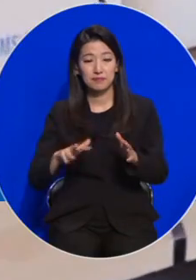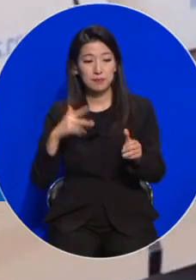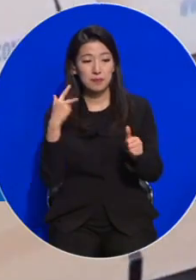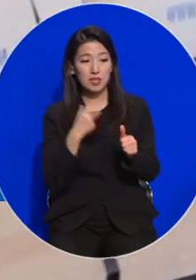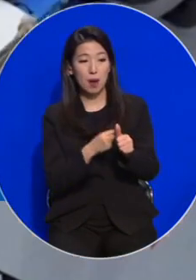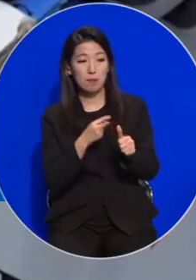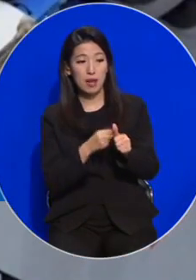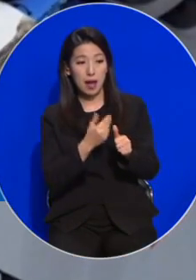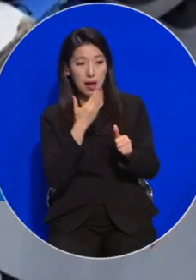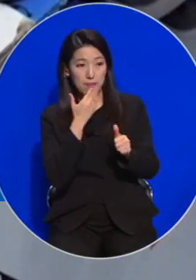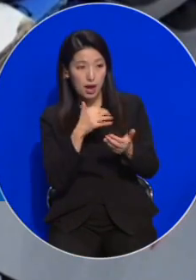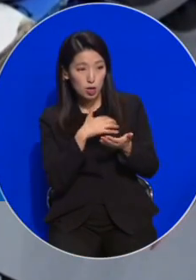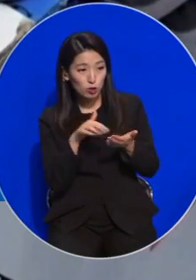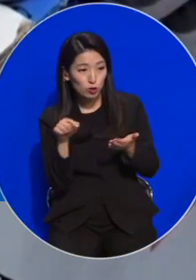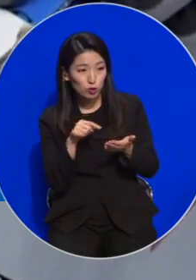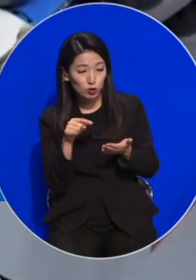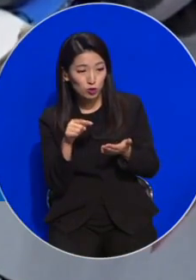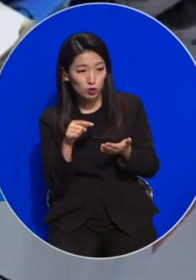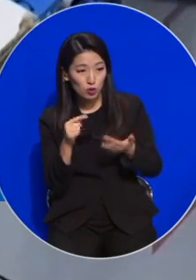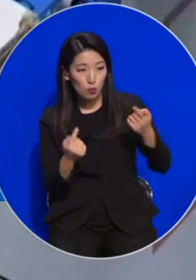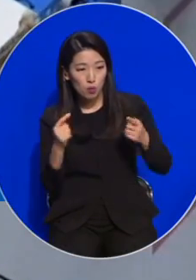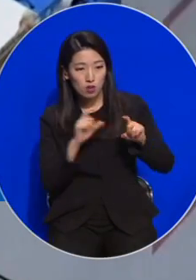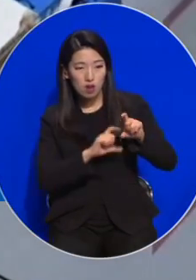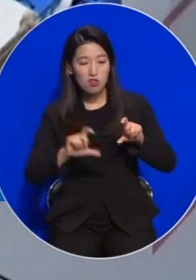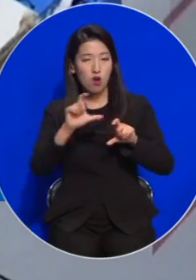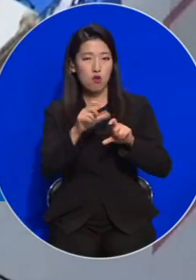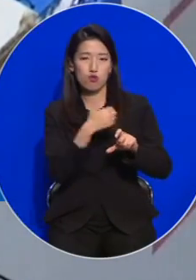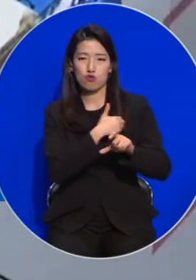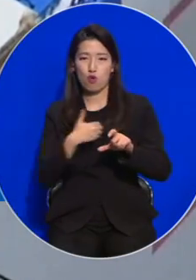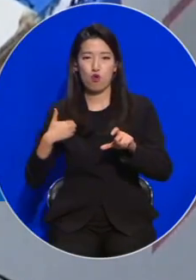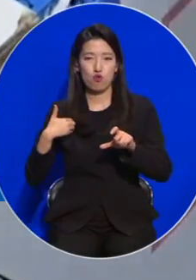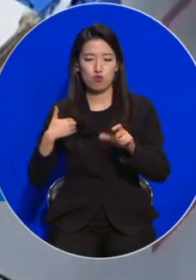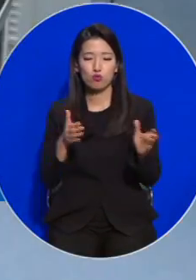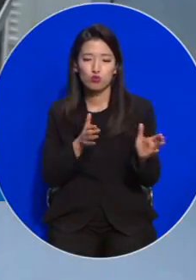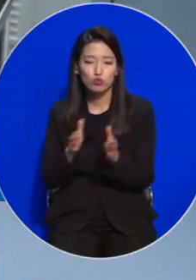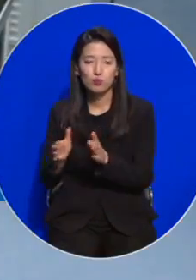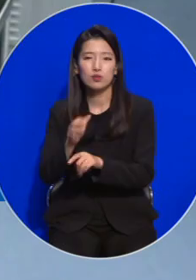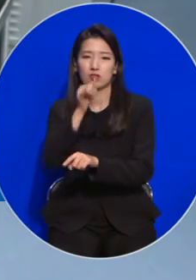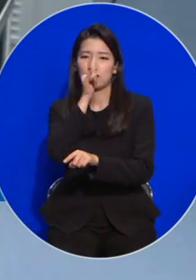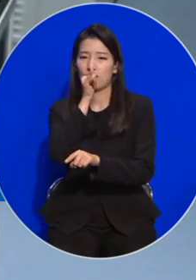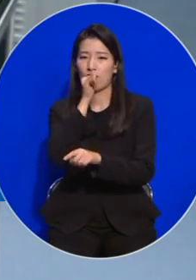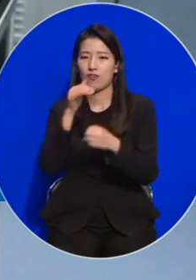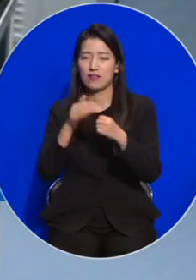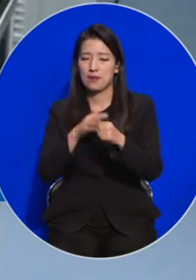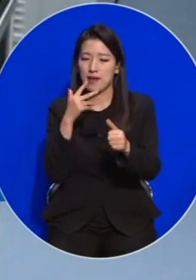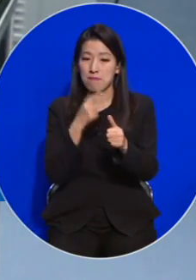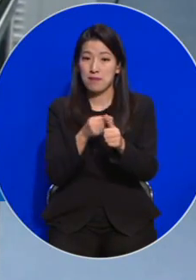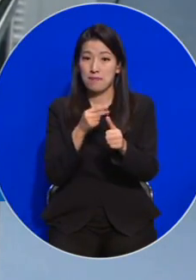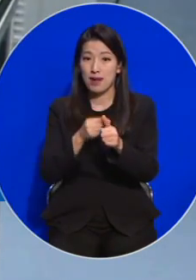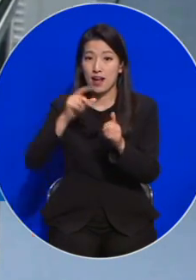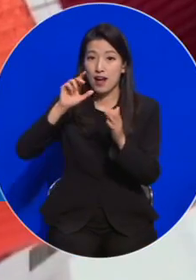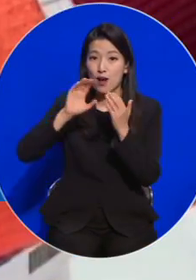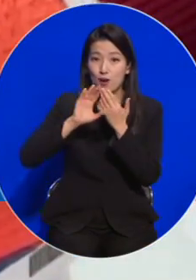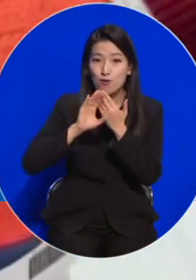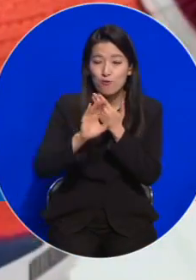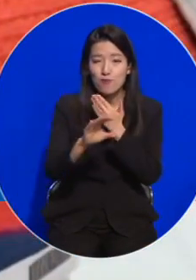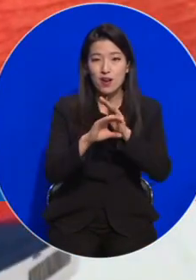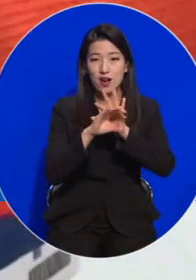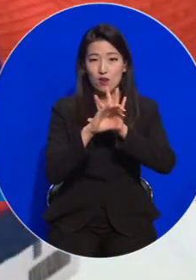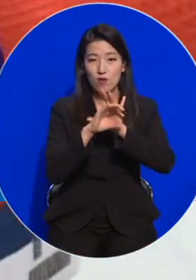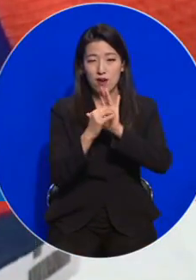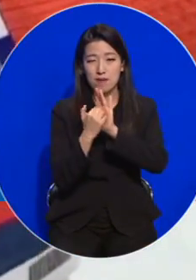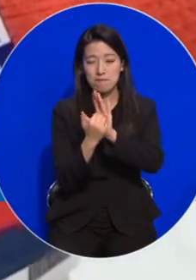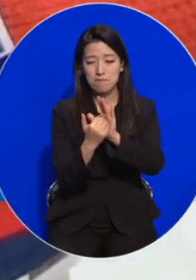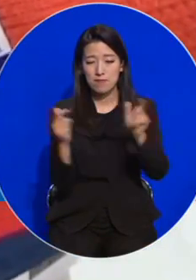보면 100%가 초과하는 물량이어서 통상적인 집단 면역을 확보하는 데는 충분한